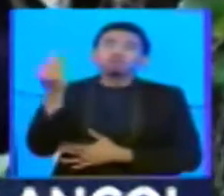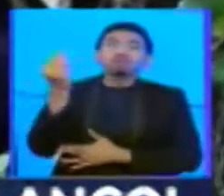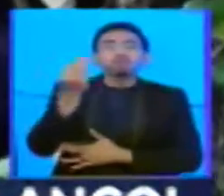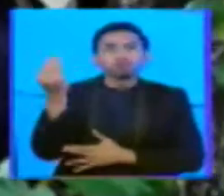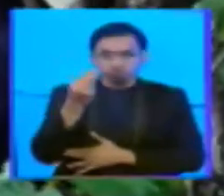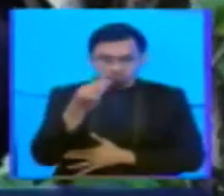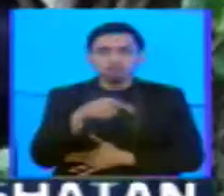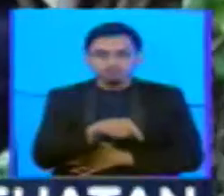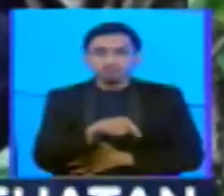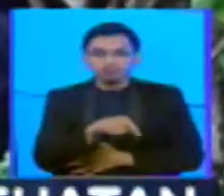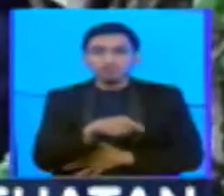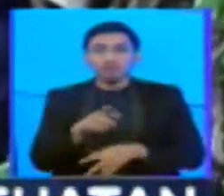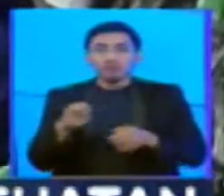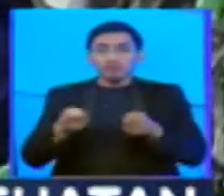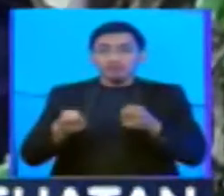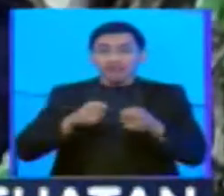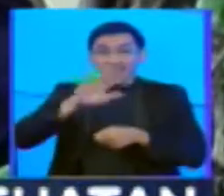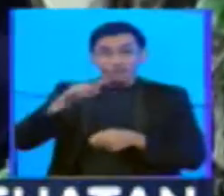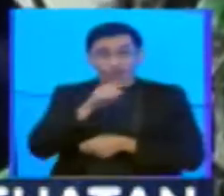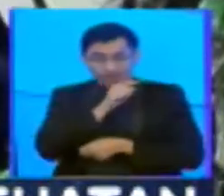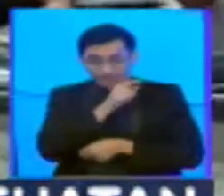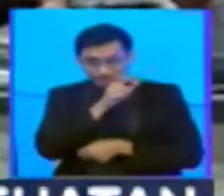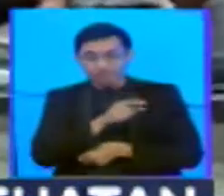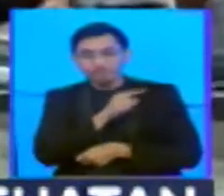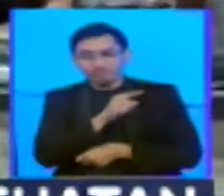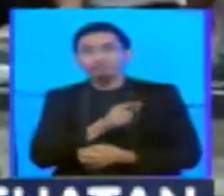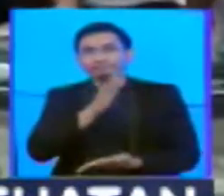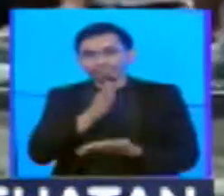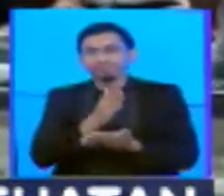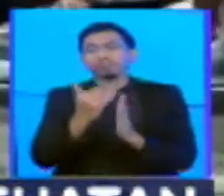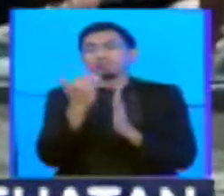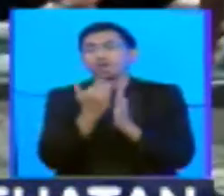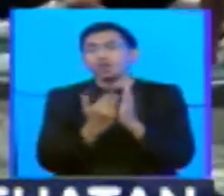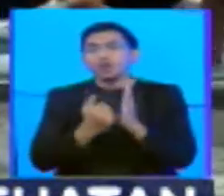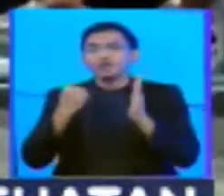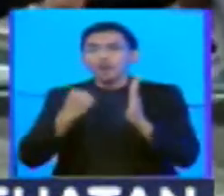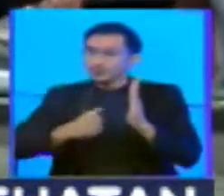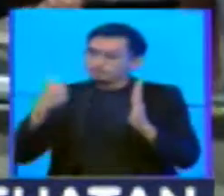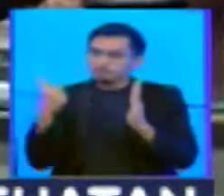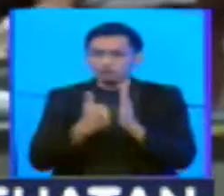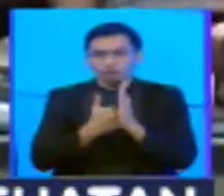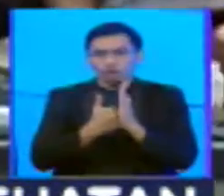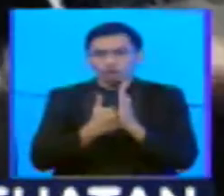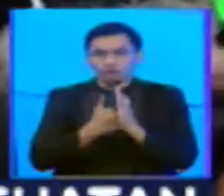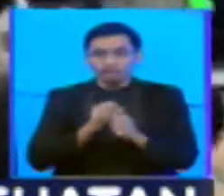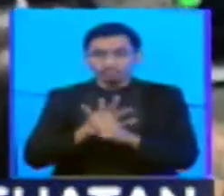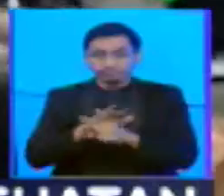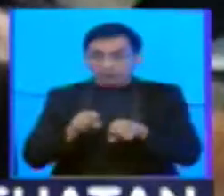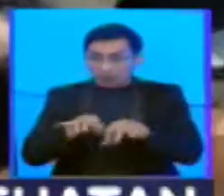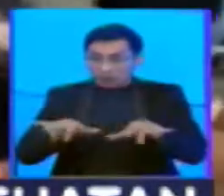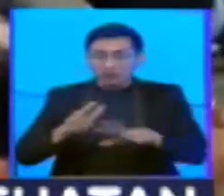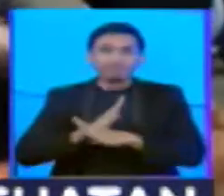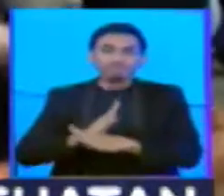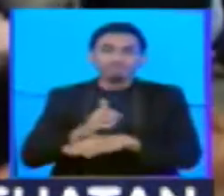manajemen dari Taman Impian Jaya Ancol selalu memberlakukan protokol kesehatan coffeenine Tin untuk mencegah adanya penyebaran virus covina intine di